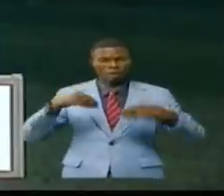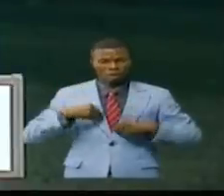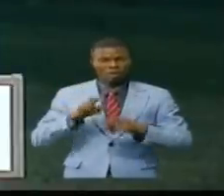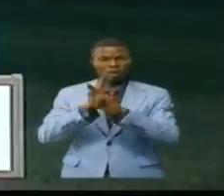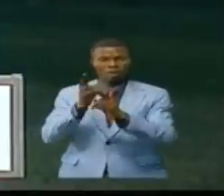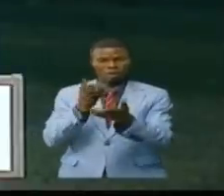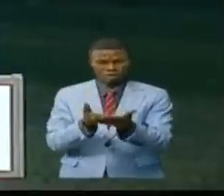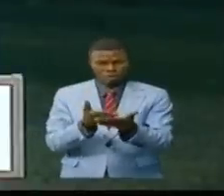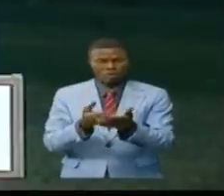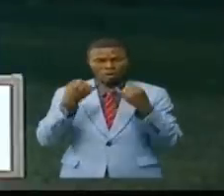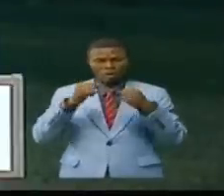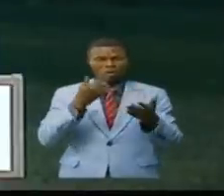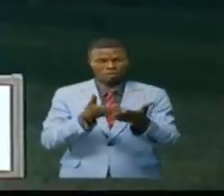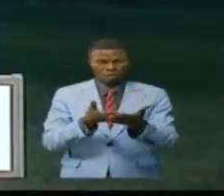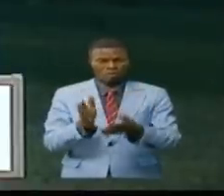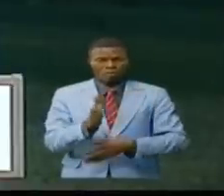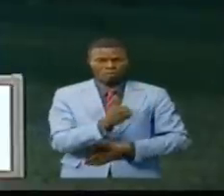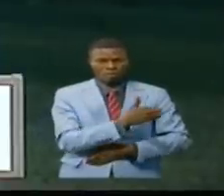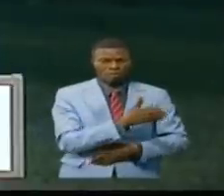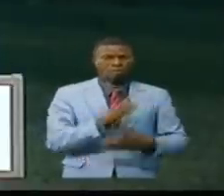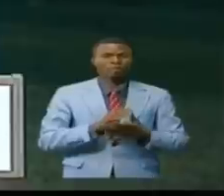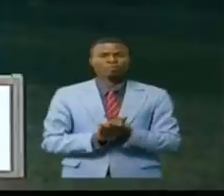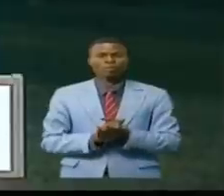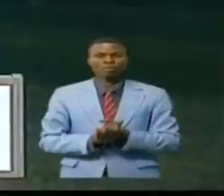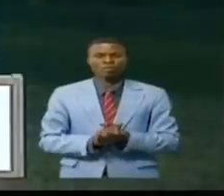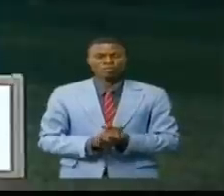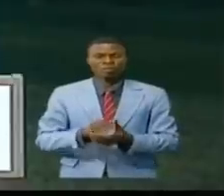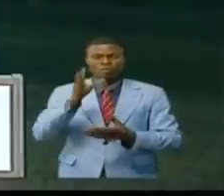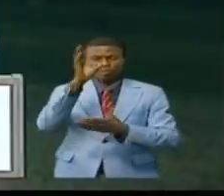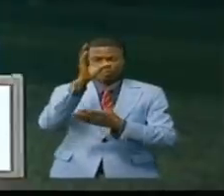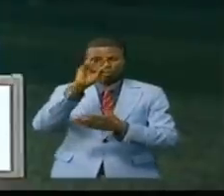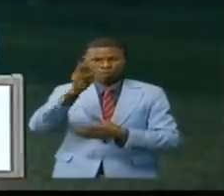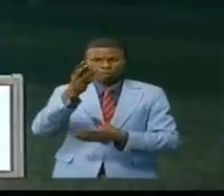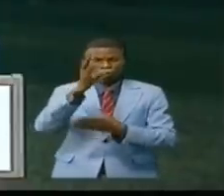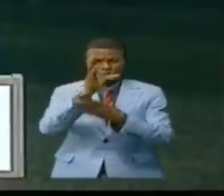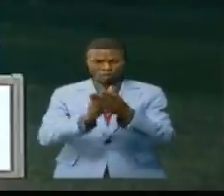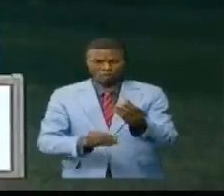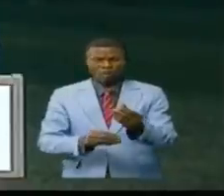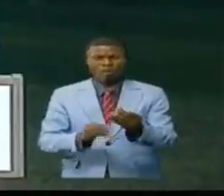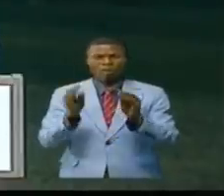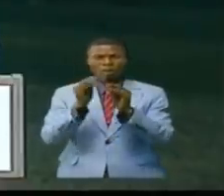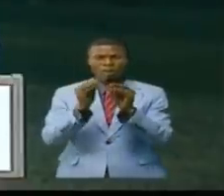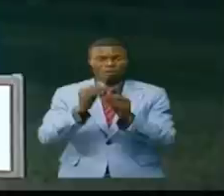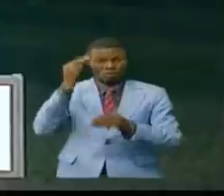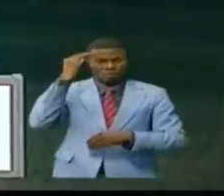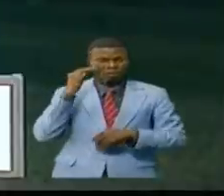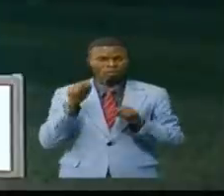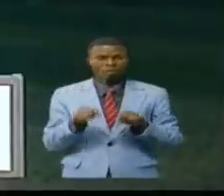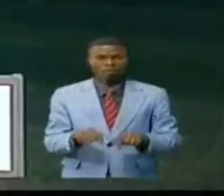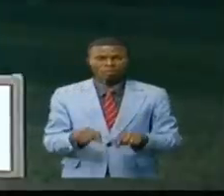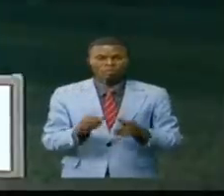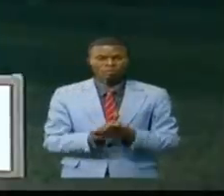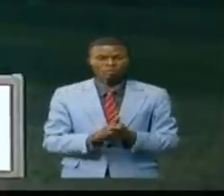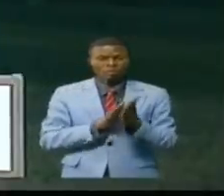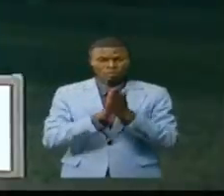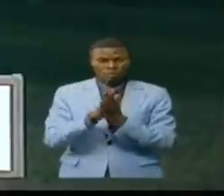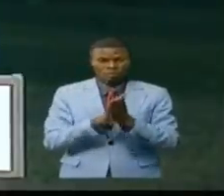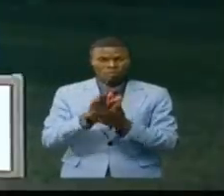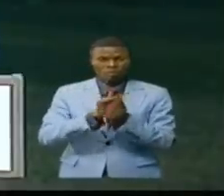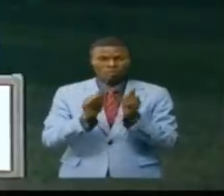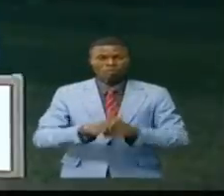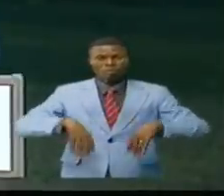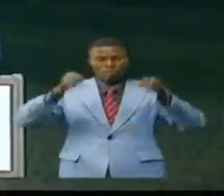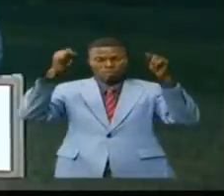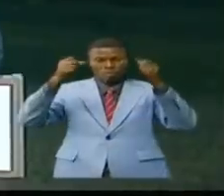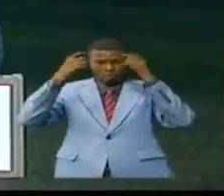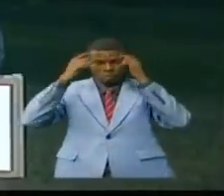cette note d'information. Au troisième chapitre du Conseil de ministres de ce jour, relatif à l'approbation